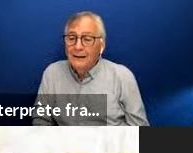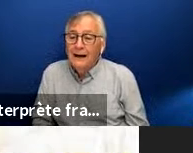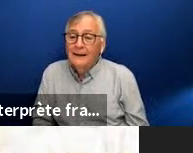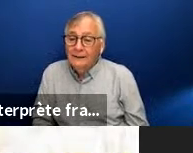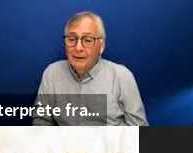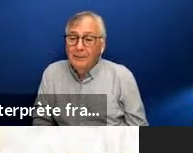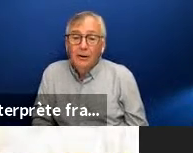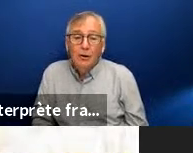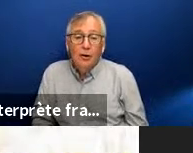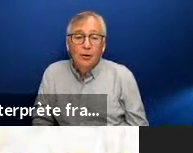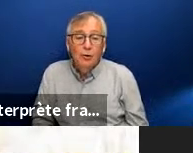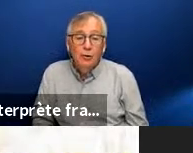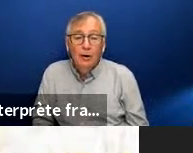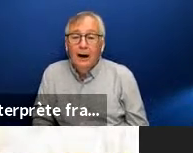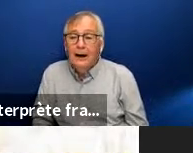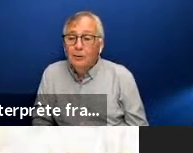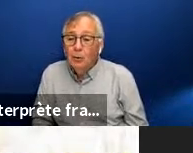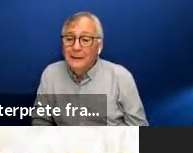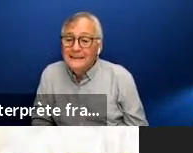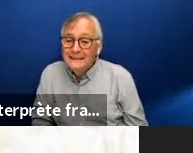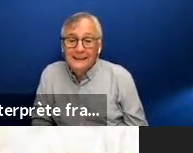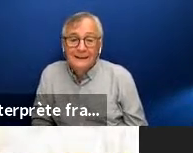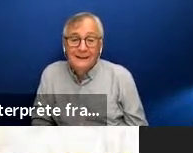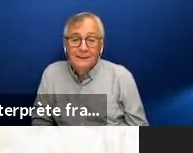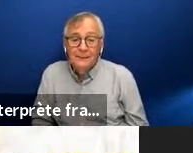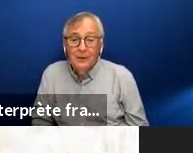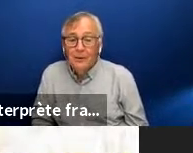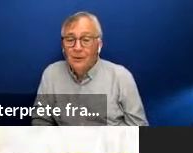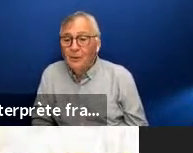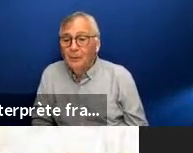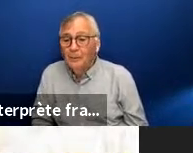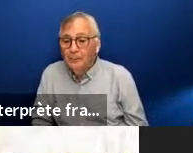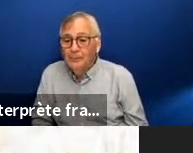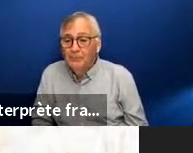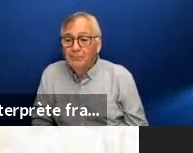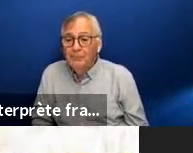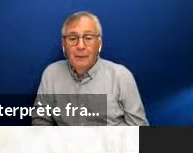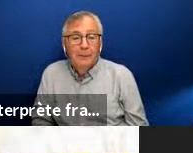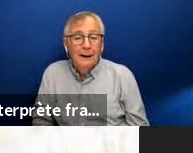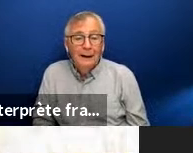la langue a été vraiment reconnue en 2007.